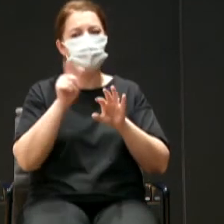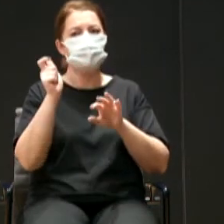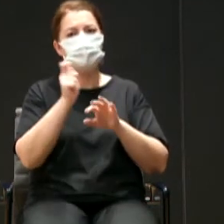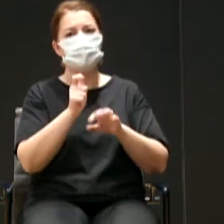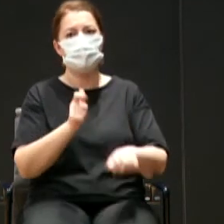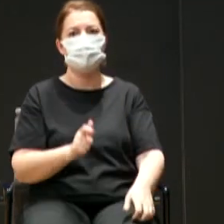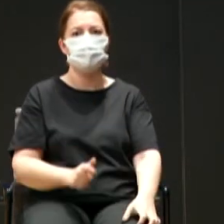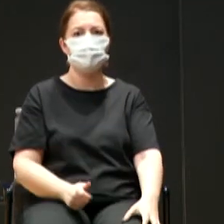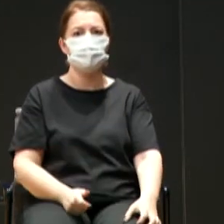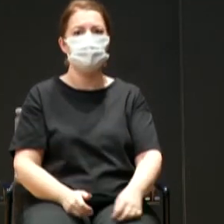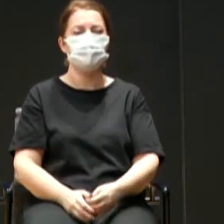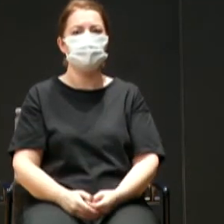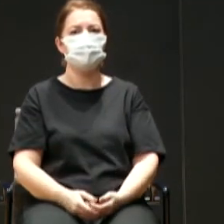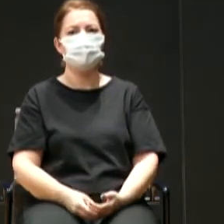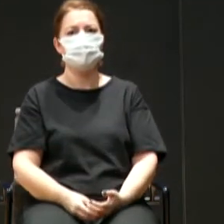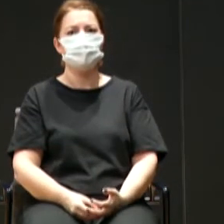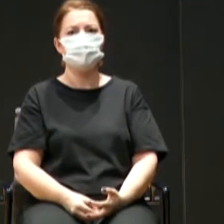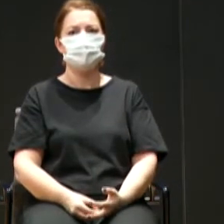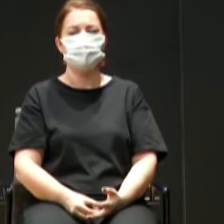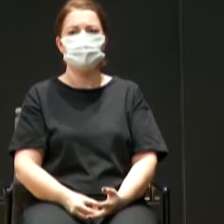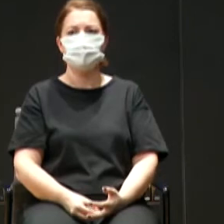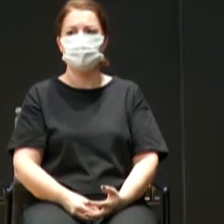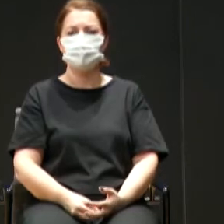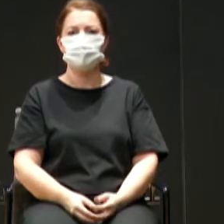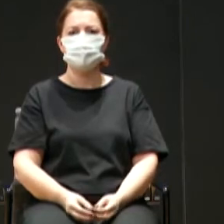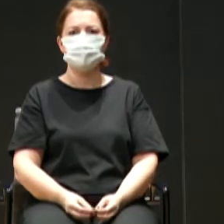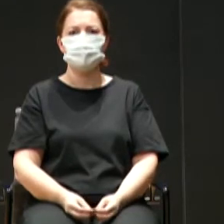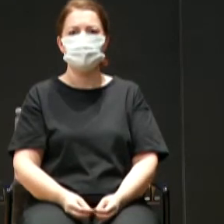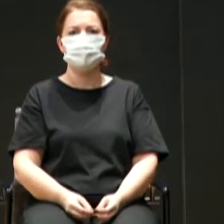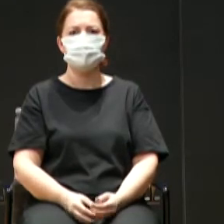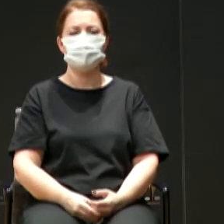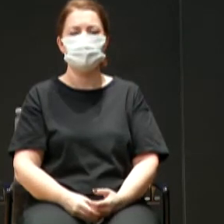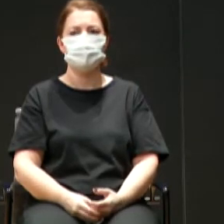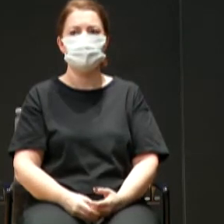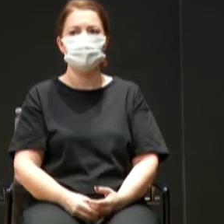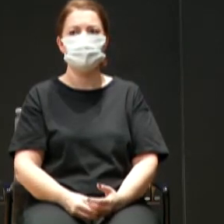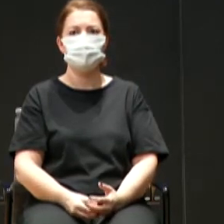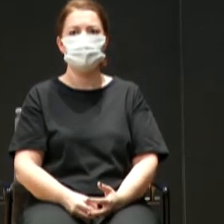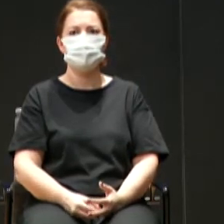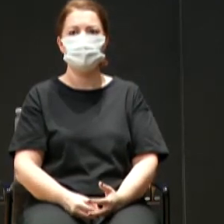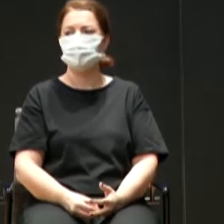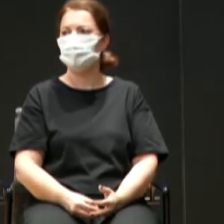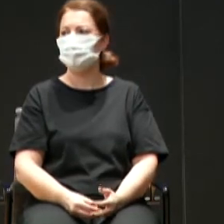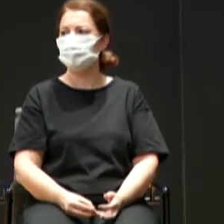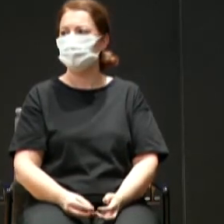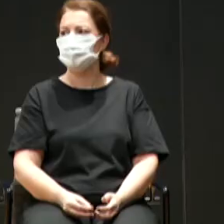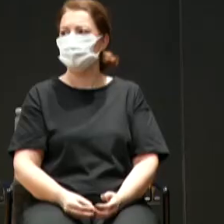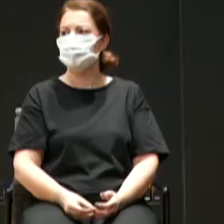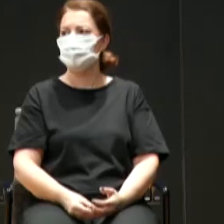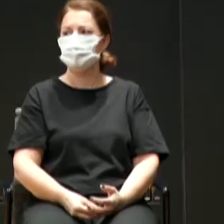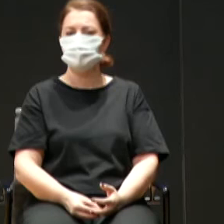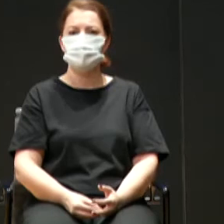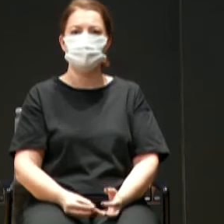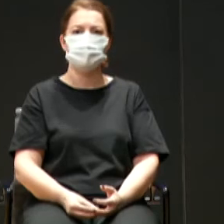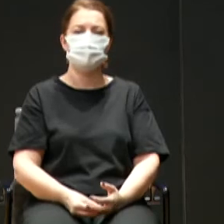mi sorunuz? Tamam. Mülayim Bey buyurun. Sayın Başkan. Ya yeter ama başkanım ya. Mülayim Bey devam edin. Yok yetmez. Yeter ya